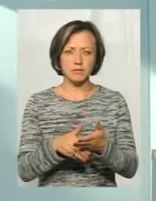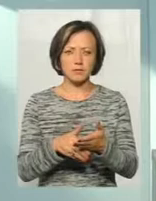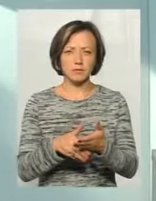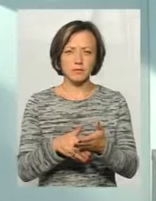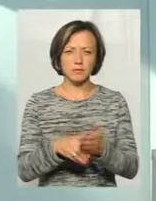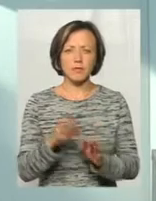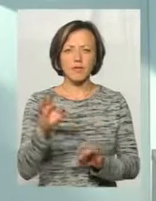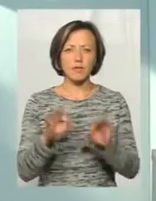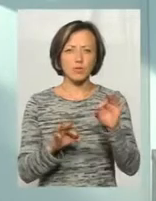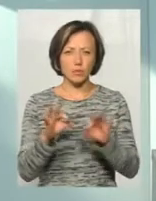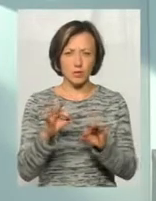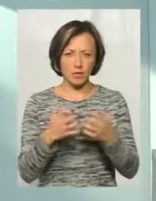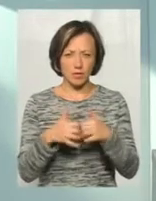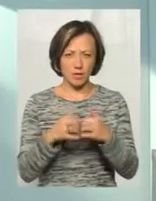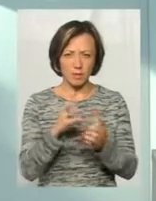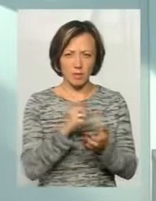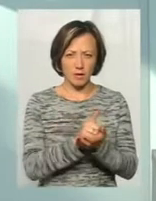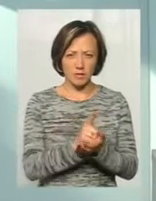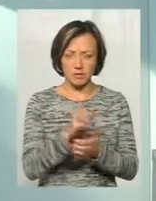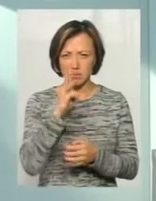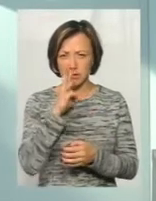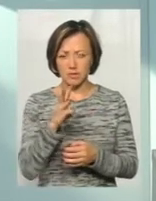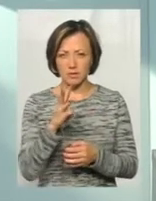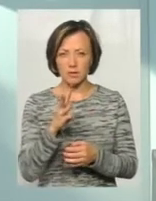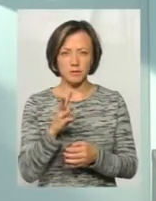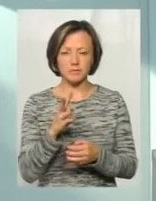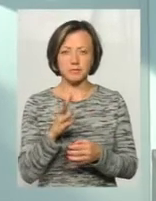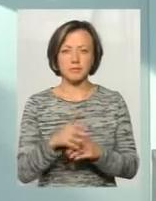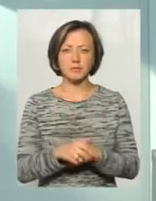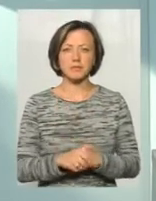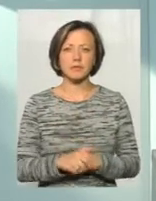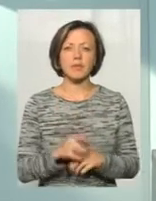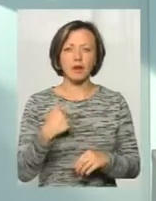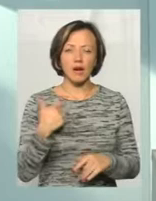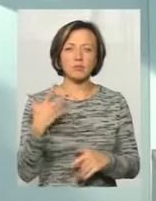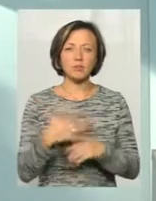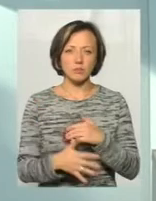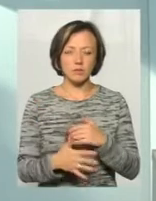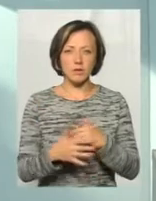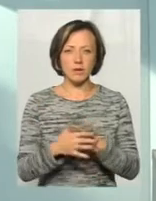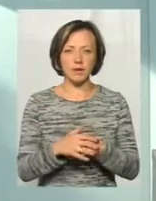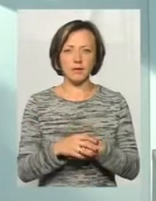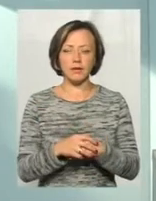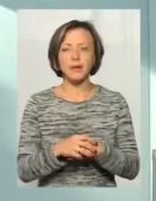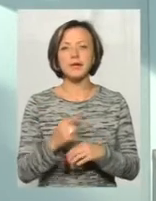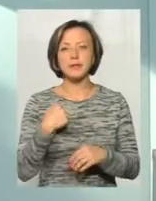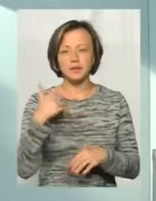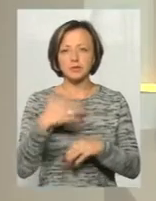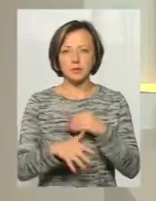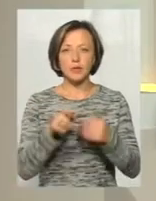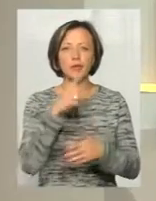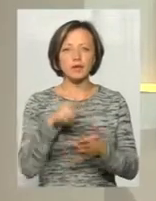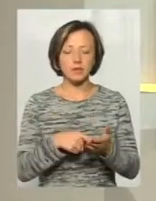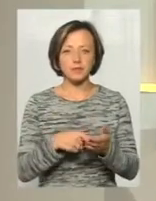Скільки відсотків нараховується на пенсію і на зарплату? Ні, ну я зрозуміла питання, так. Да. Який відсоток? Дякую, ми зрозуміли питання,